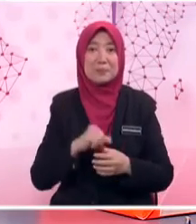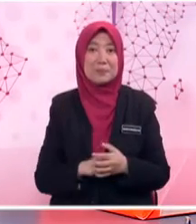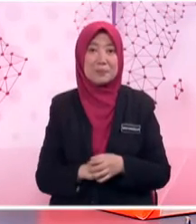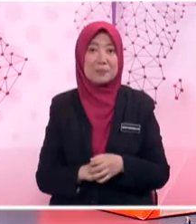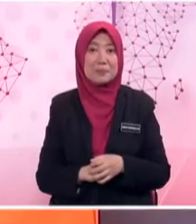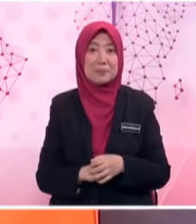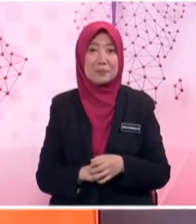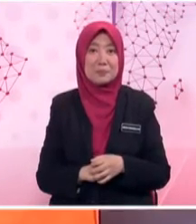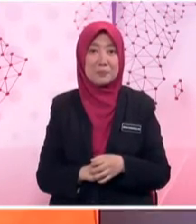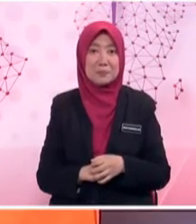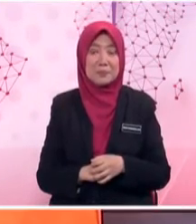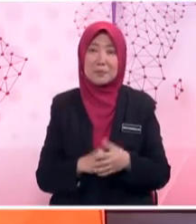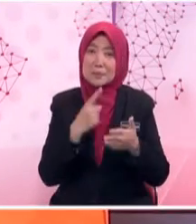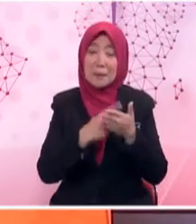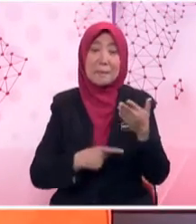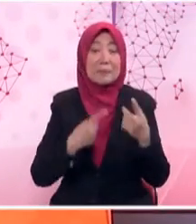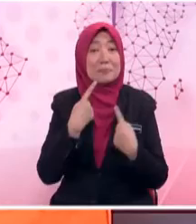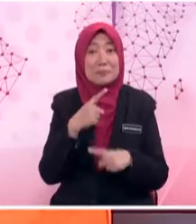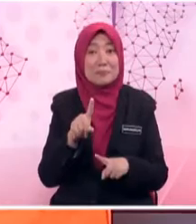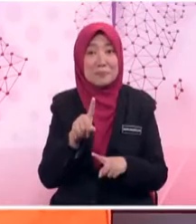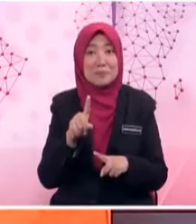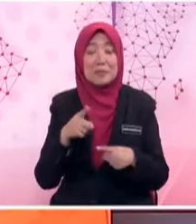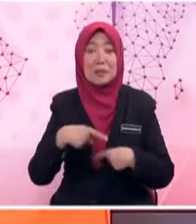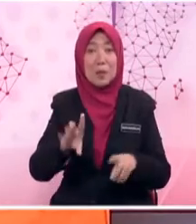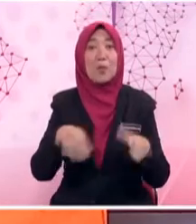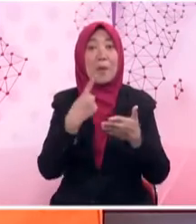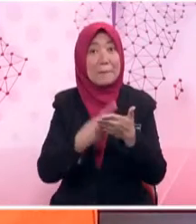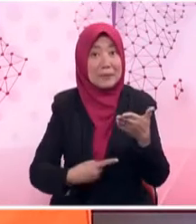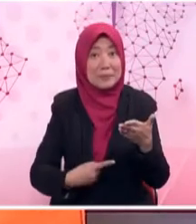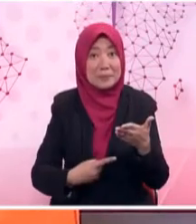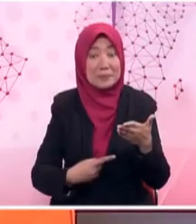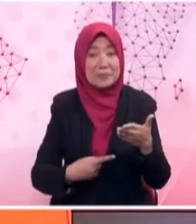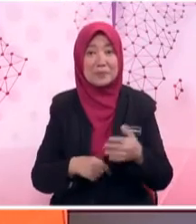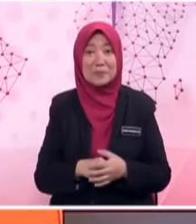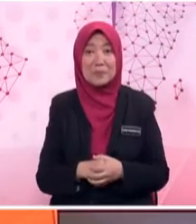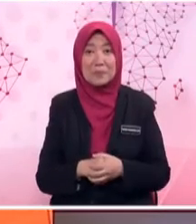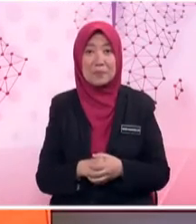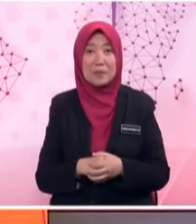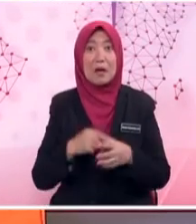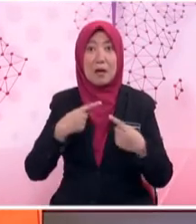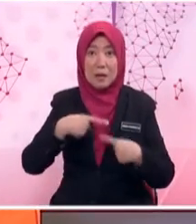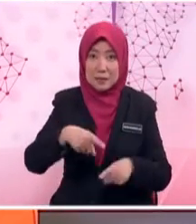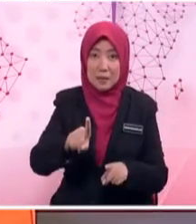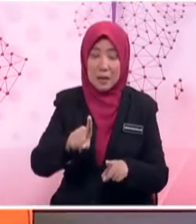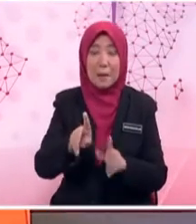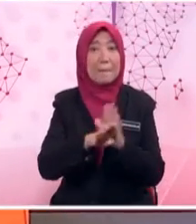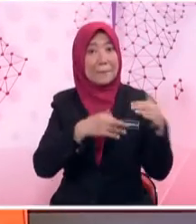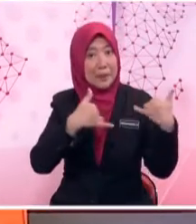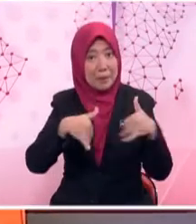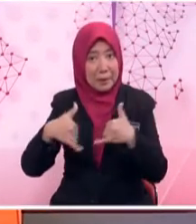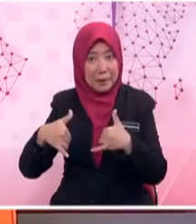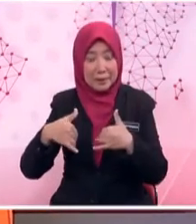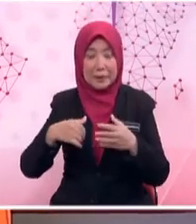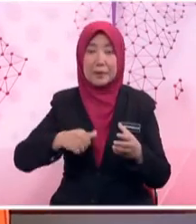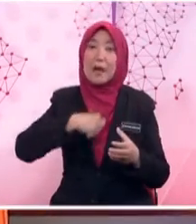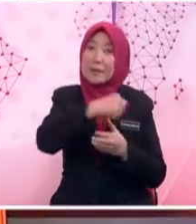Kemudian sekumpulan budak lelaki. Sekumpulan budak lelaki. Apa? Sedang bermain gasing di padang. Ya, wah.